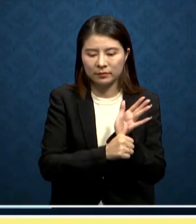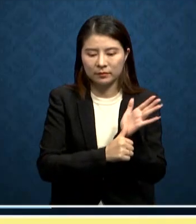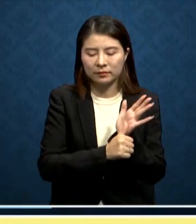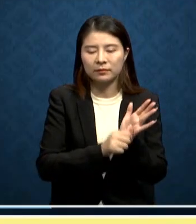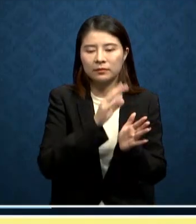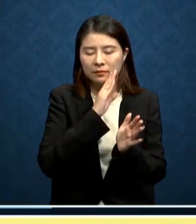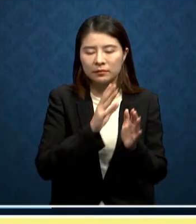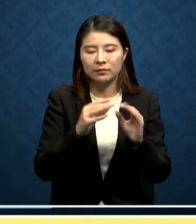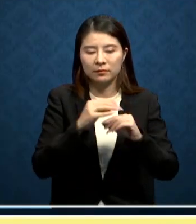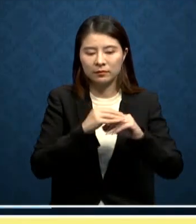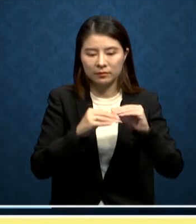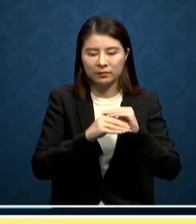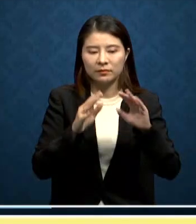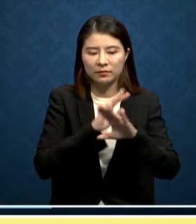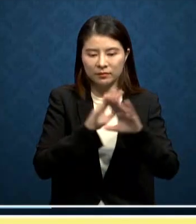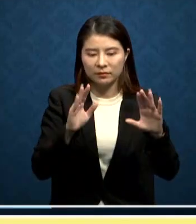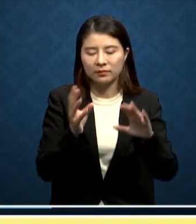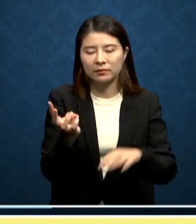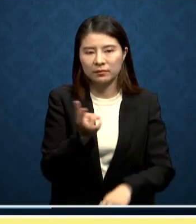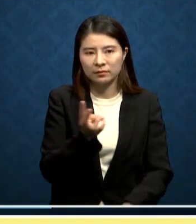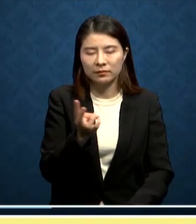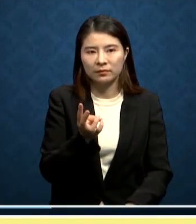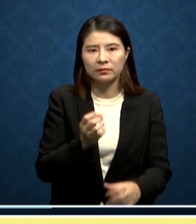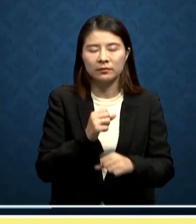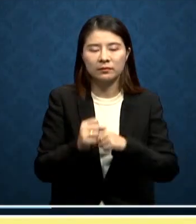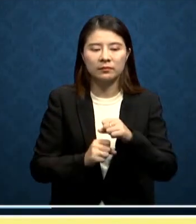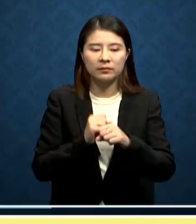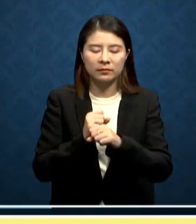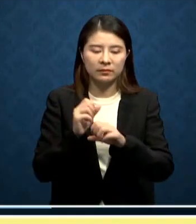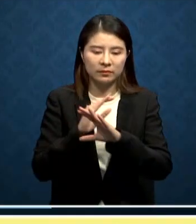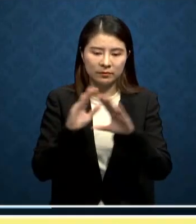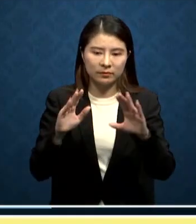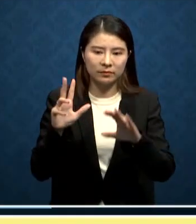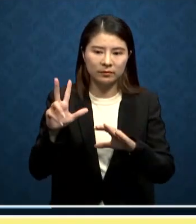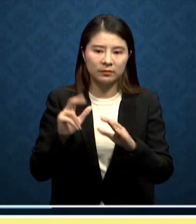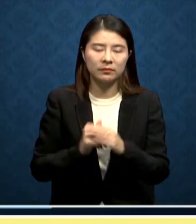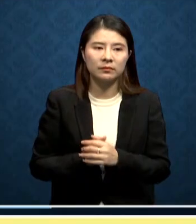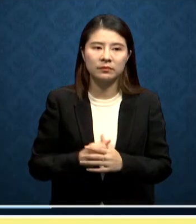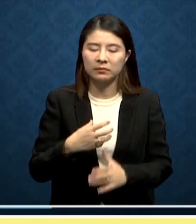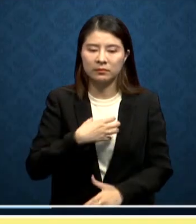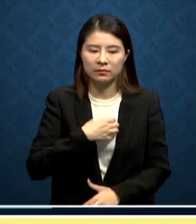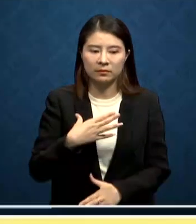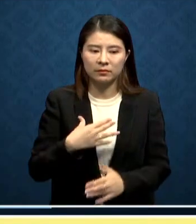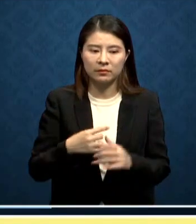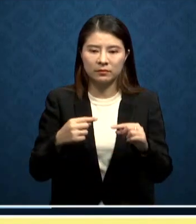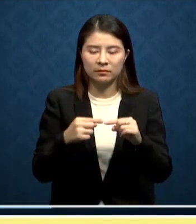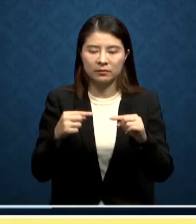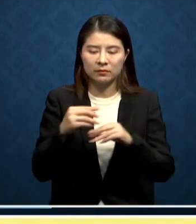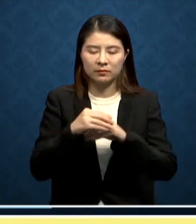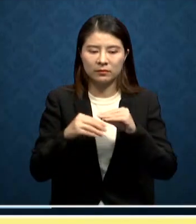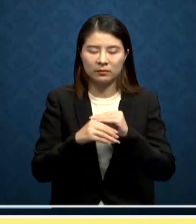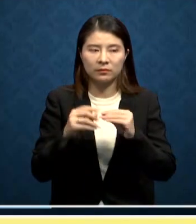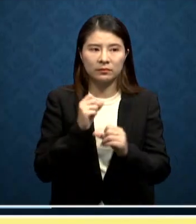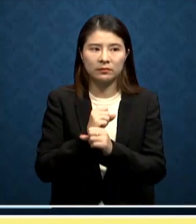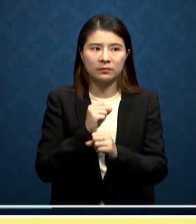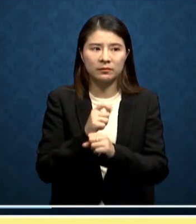เลิกโครงการน้อยกว่าปีที่แล้วปีที่แล้ว 10โครงการปีนี้ 3โครงการแต่ก็ยังไม่อยากให้มีโครงการประเภทนี้เกิดขึ้น